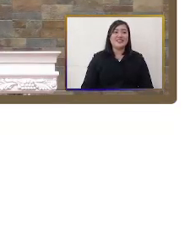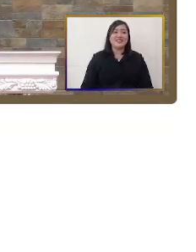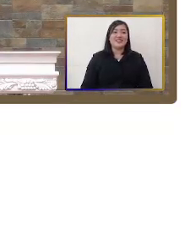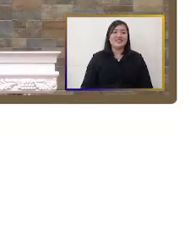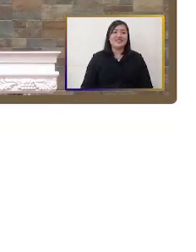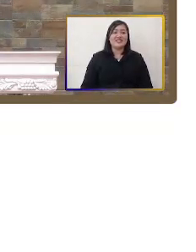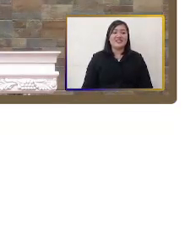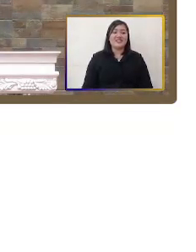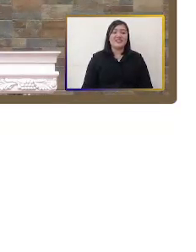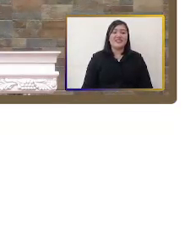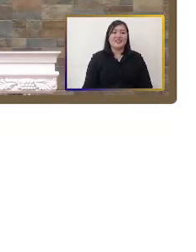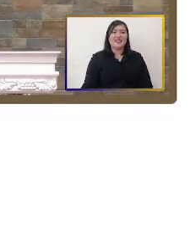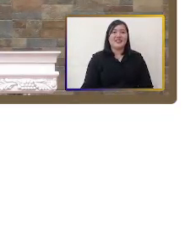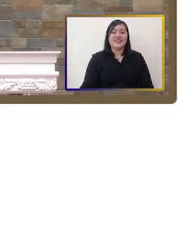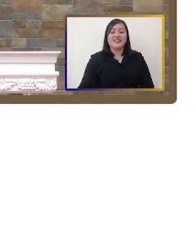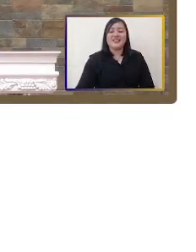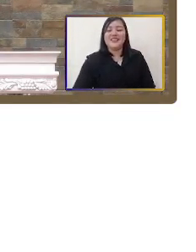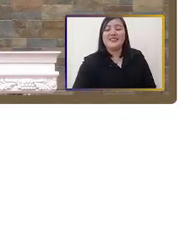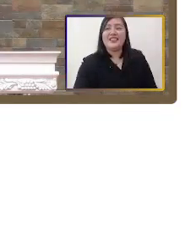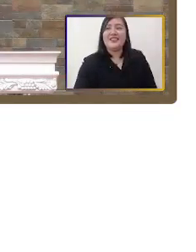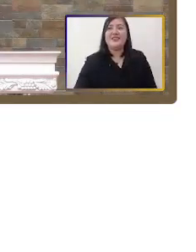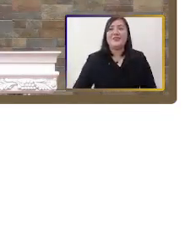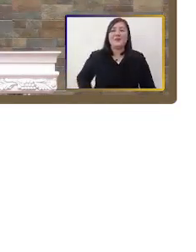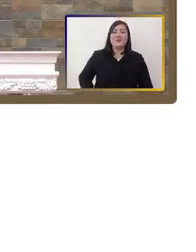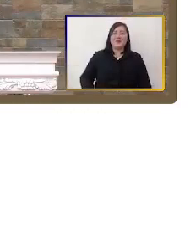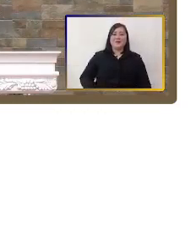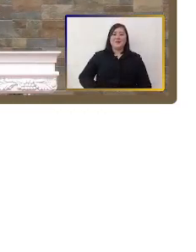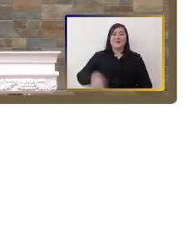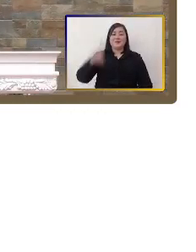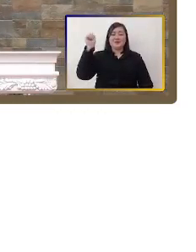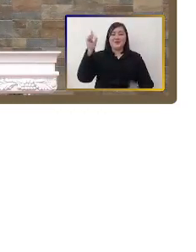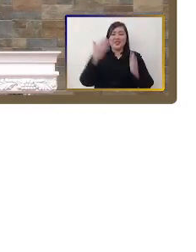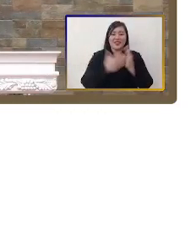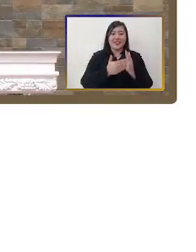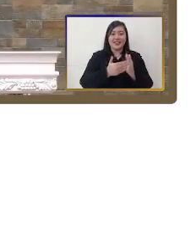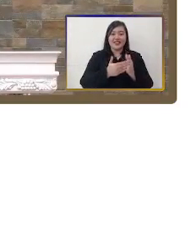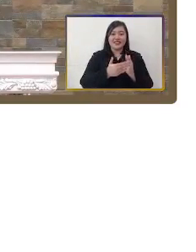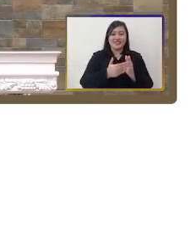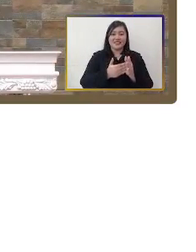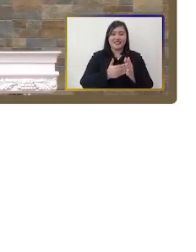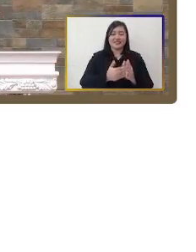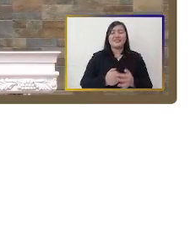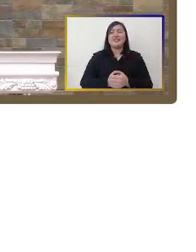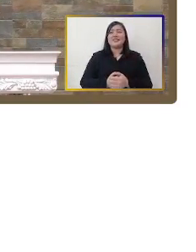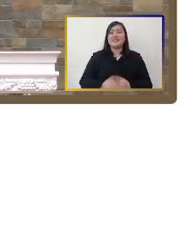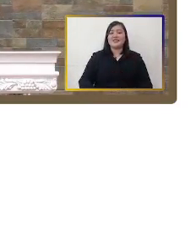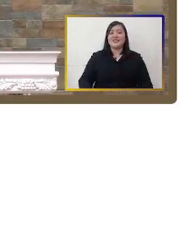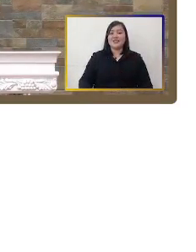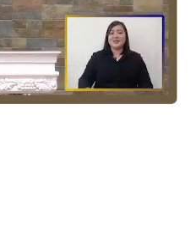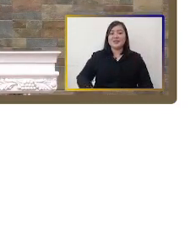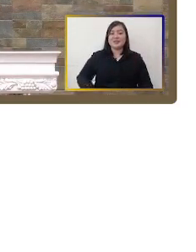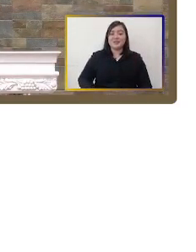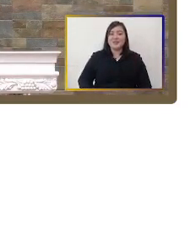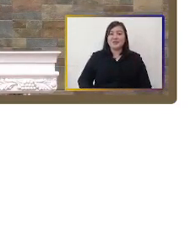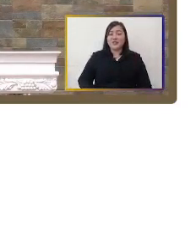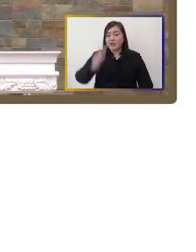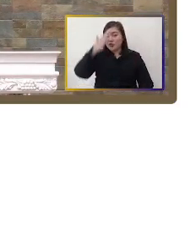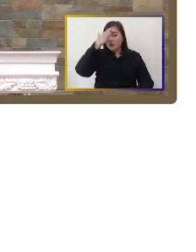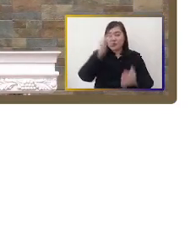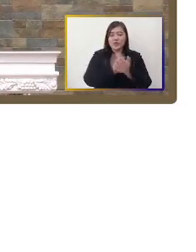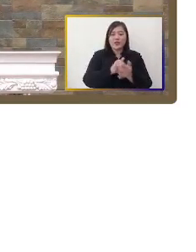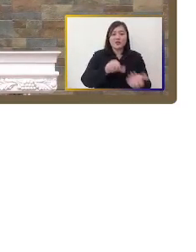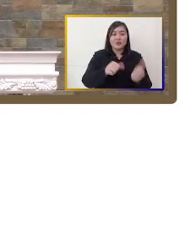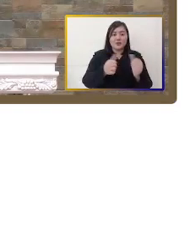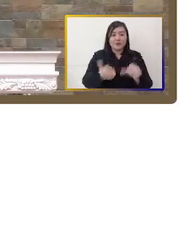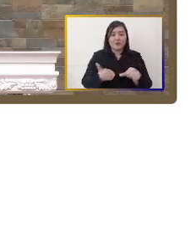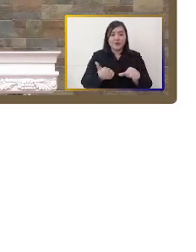natin na yun ay naging ginawa niyang paniwala ng lahat. You see, of course, alam naman nating lahat na the Baptist, again, naririnig natin